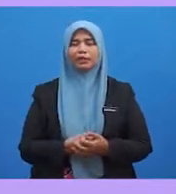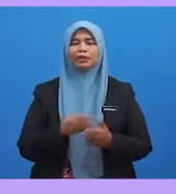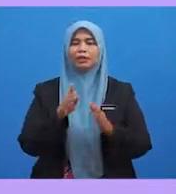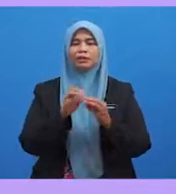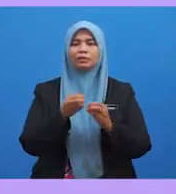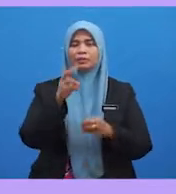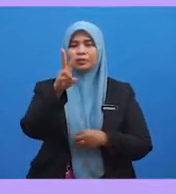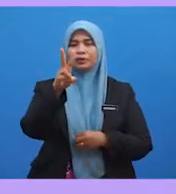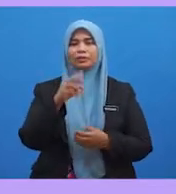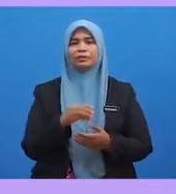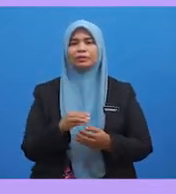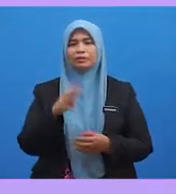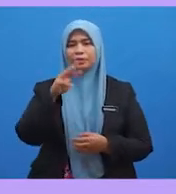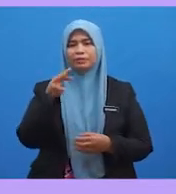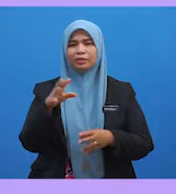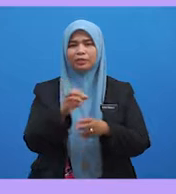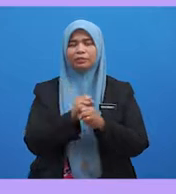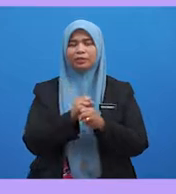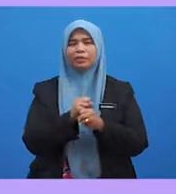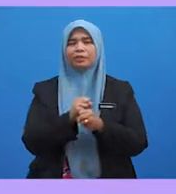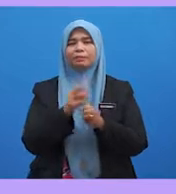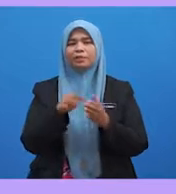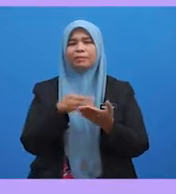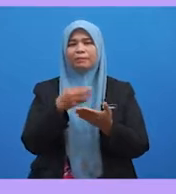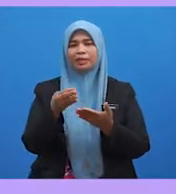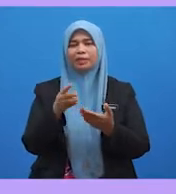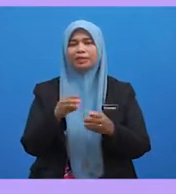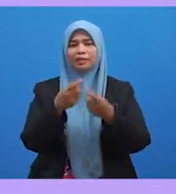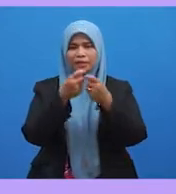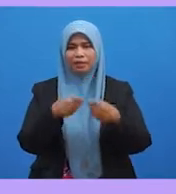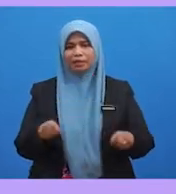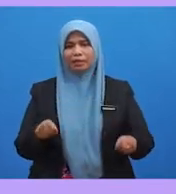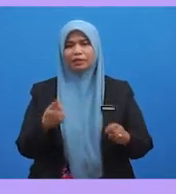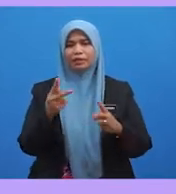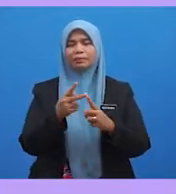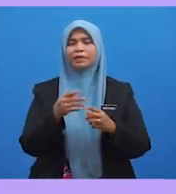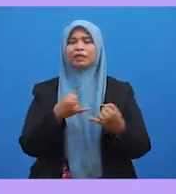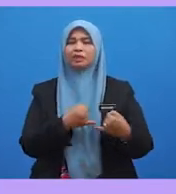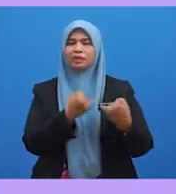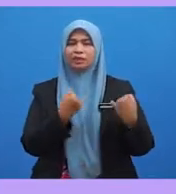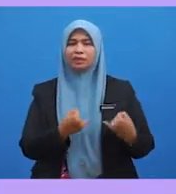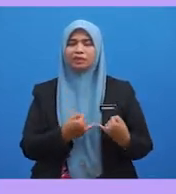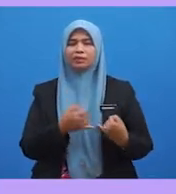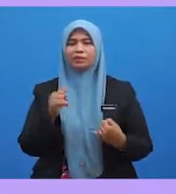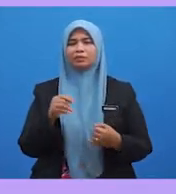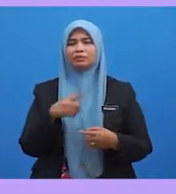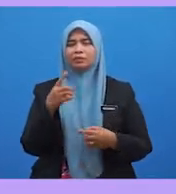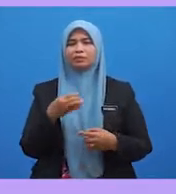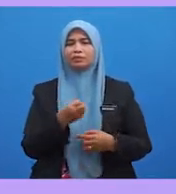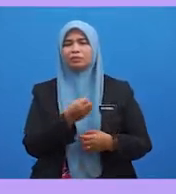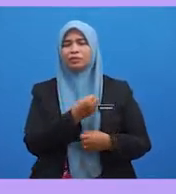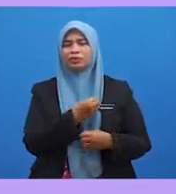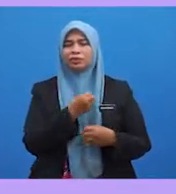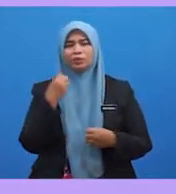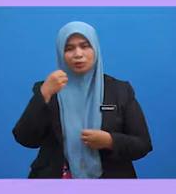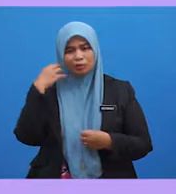kedua, murid-murid dapat memberi ketenangan kepada jiwa yang keluh kesah.